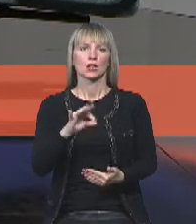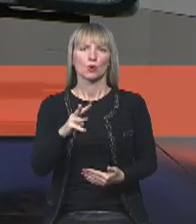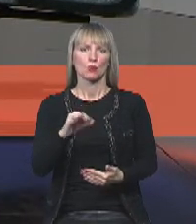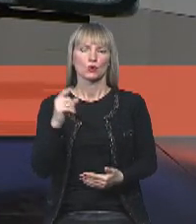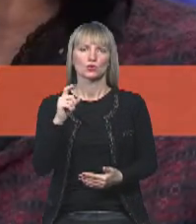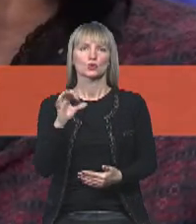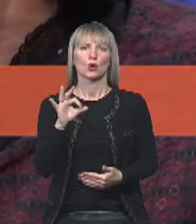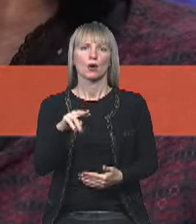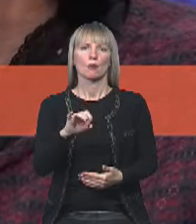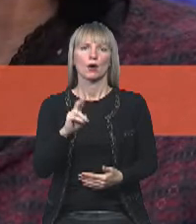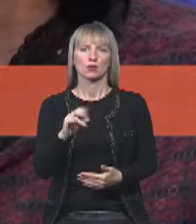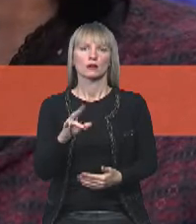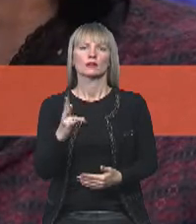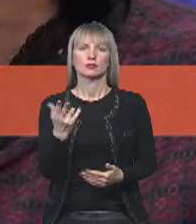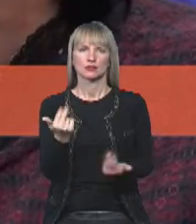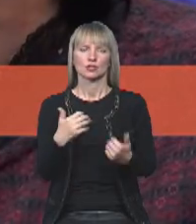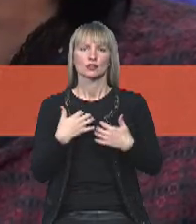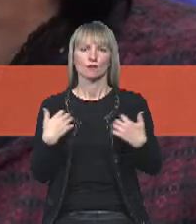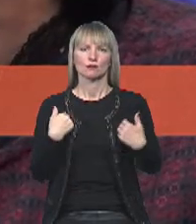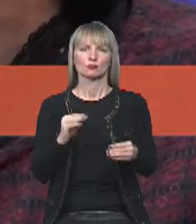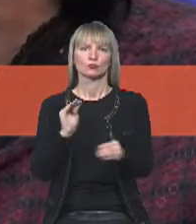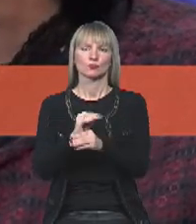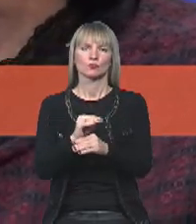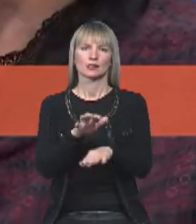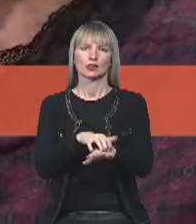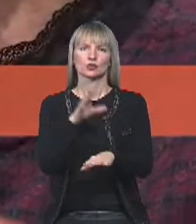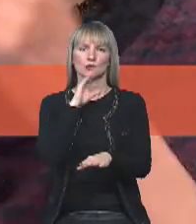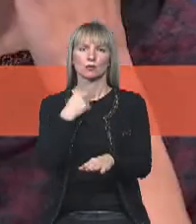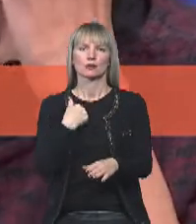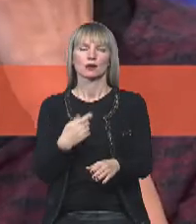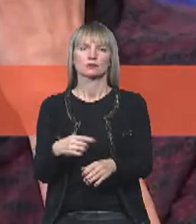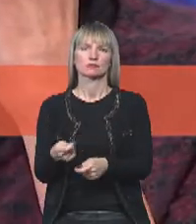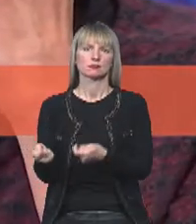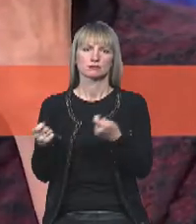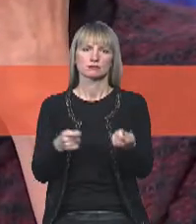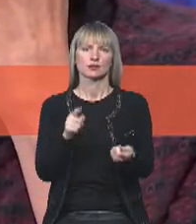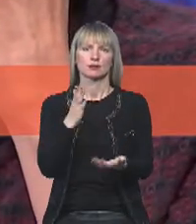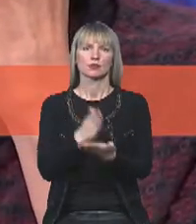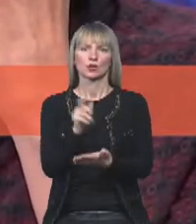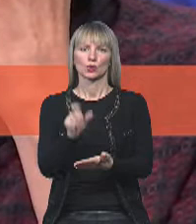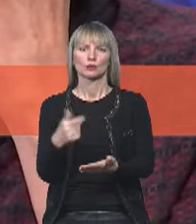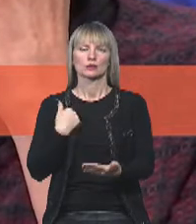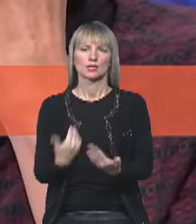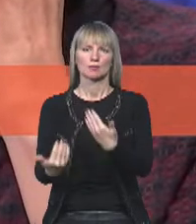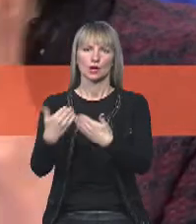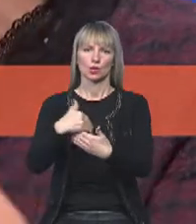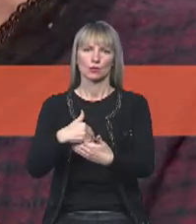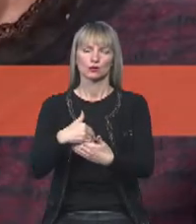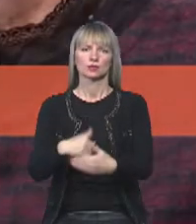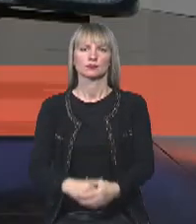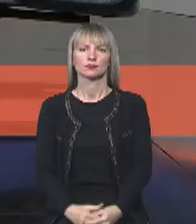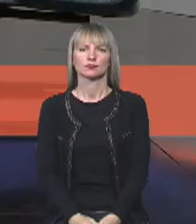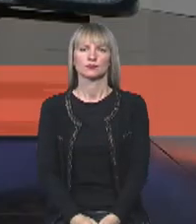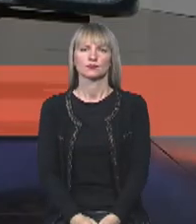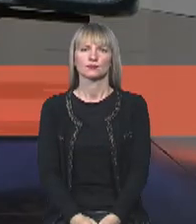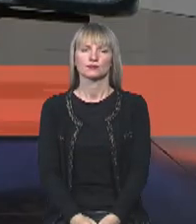нас да, кішки там живуть, собаки живуть, а ті, які до нас прибуваються, бо там є люди, вони до нас приходять. Угу.